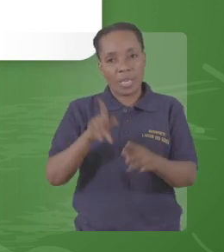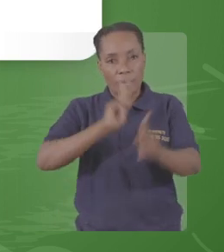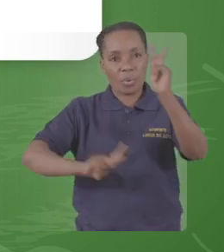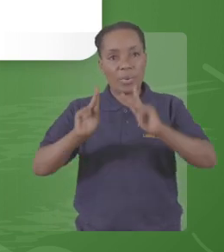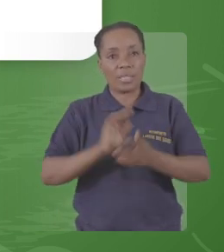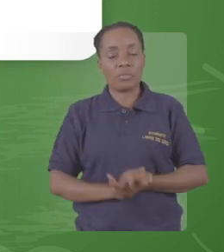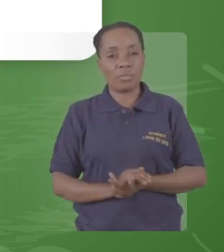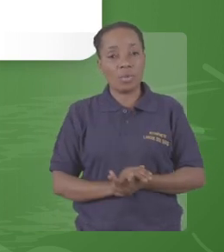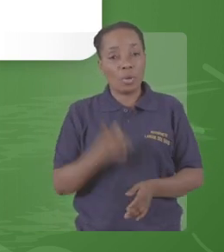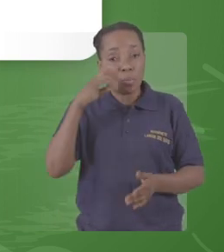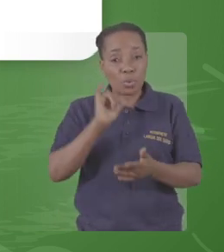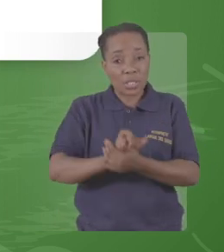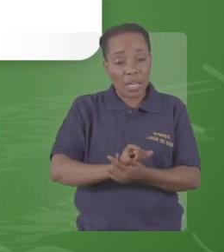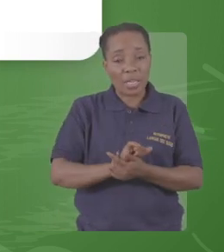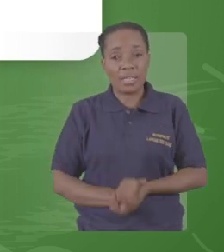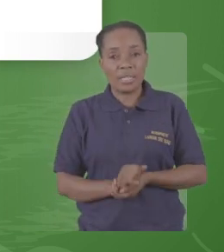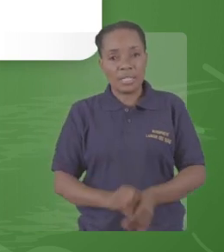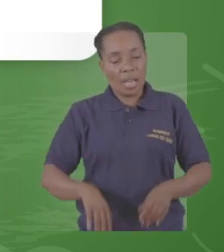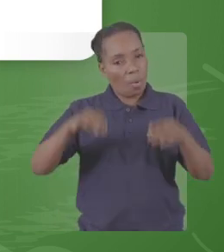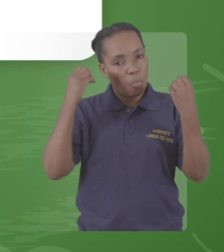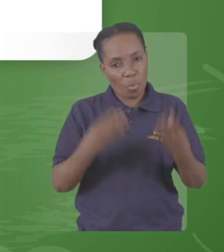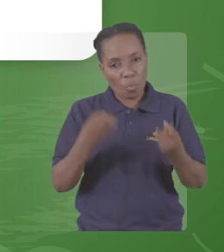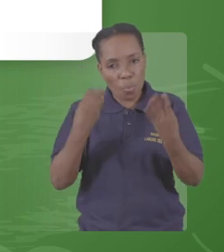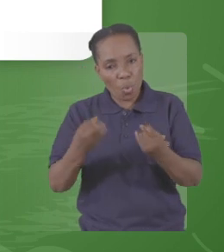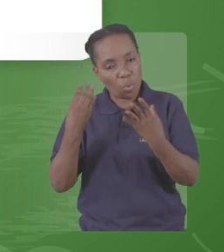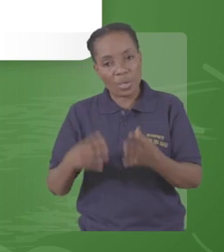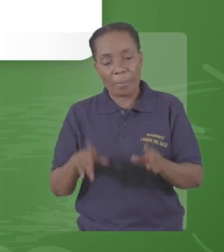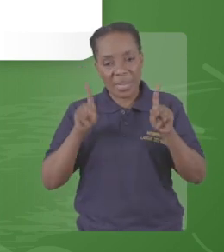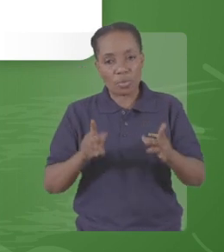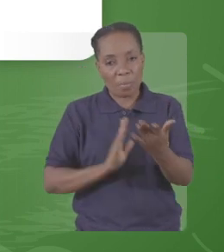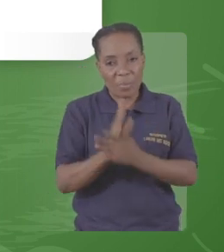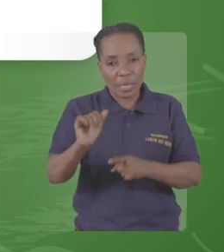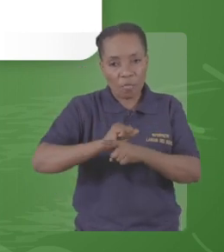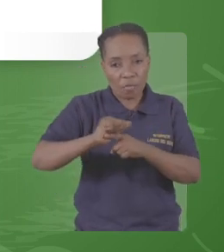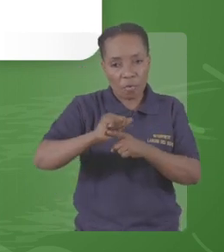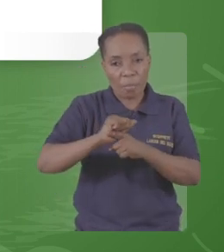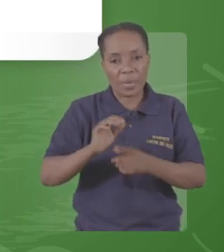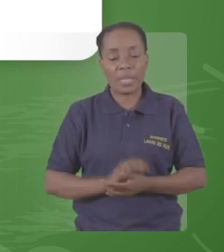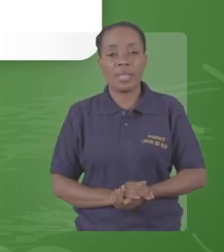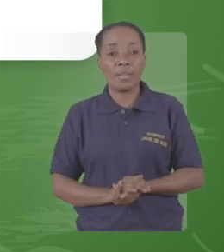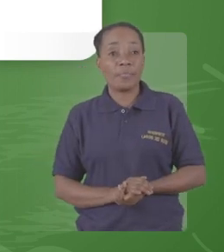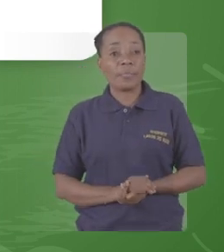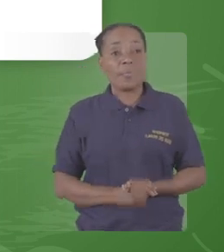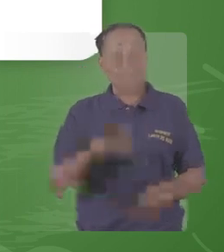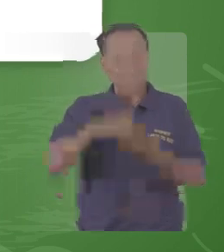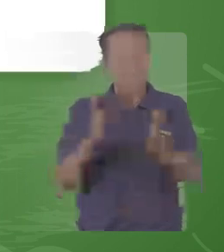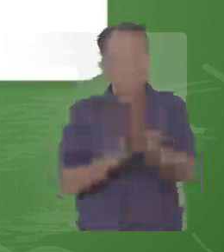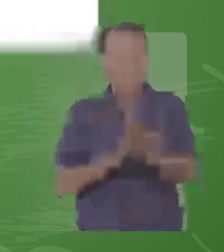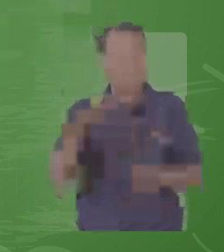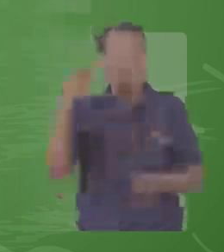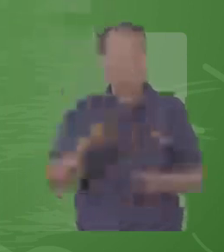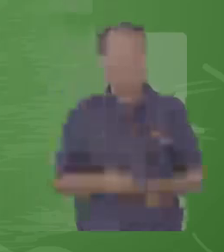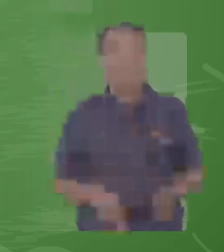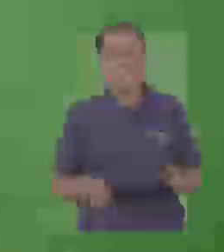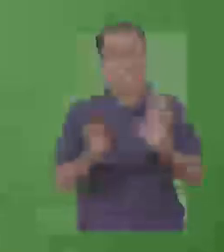main-d'œuvre abondante, d'une main-d'œuvre bien formée dans les écoles françaises, très célèbres comme la Sorbonne